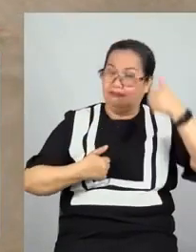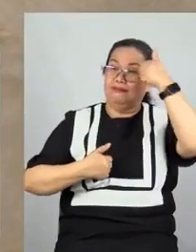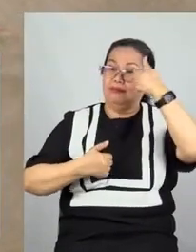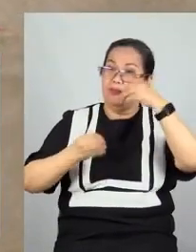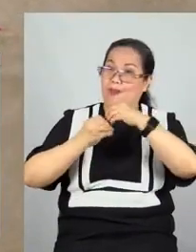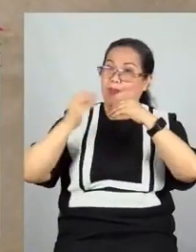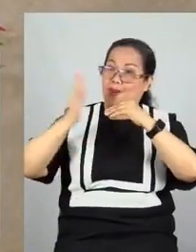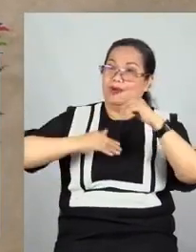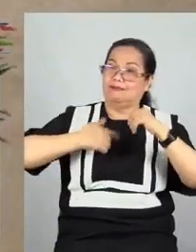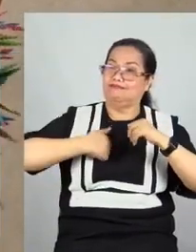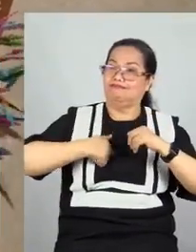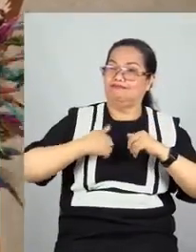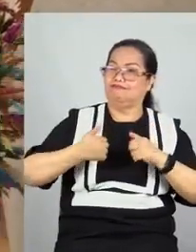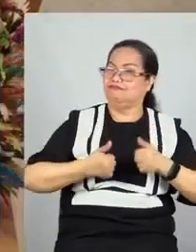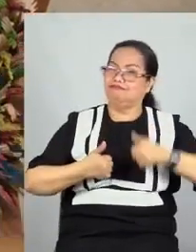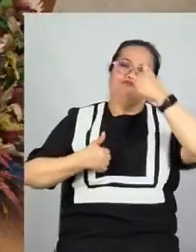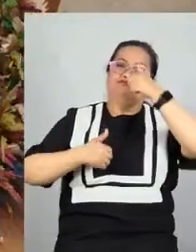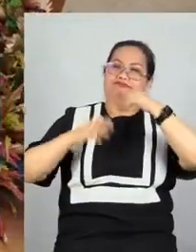sa kanya.